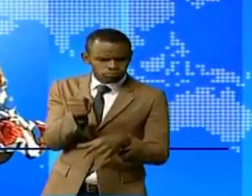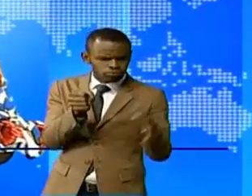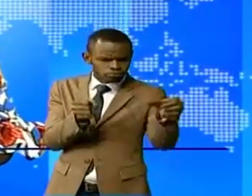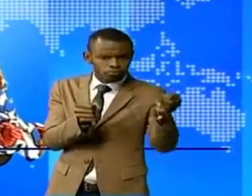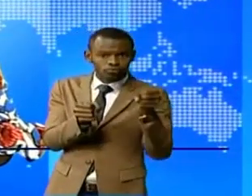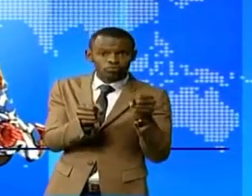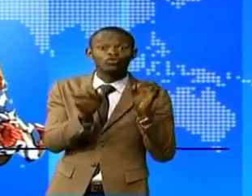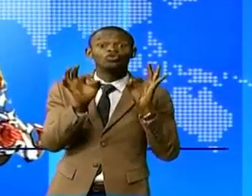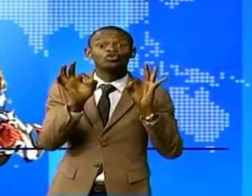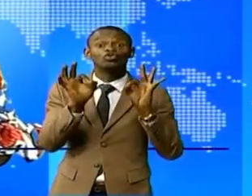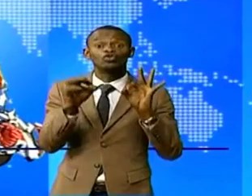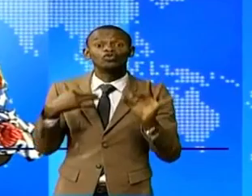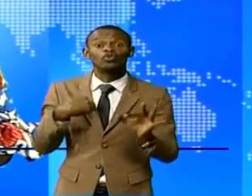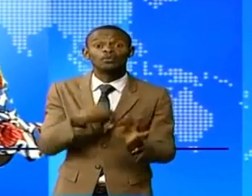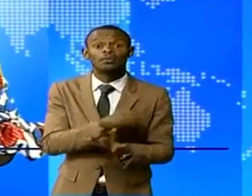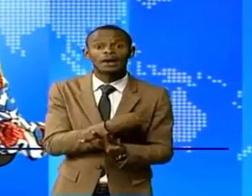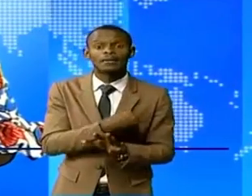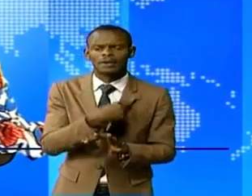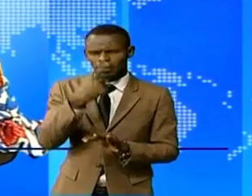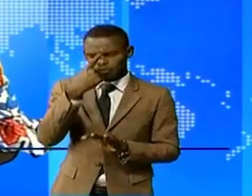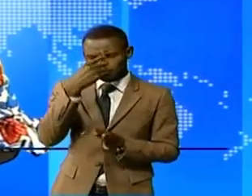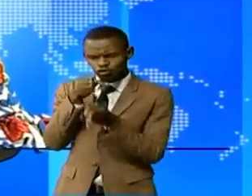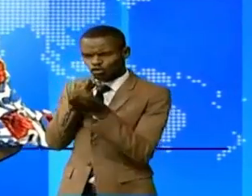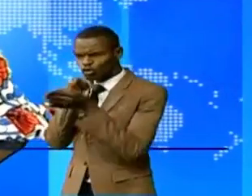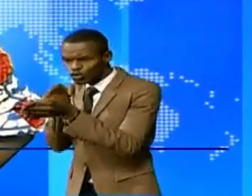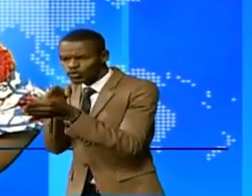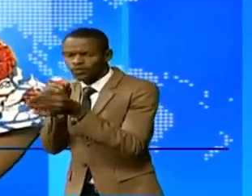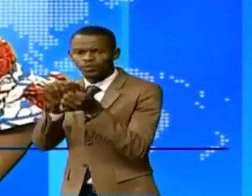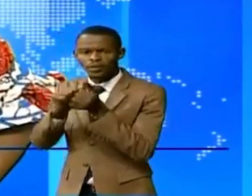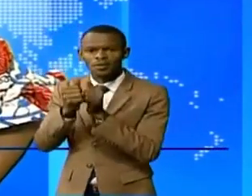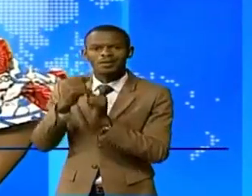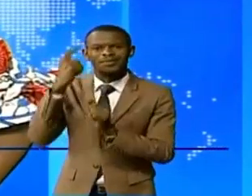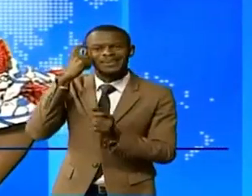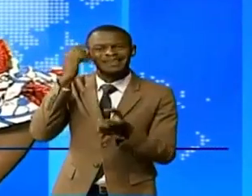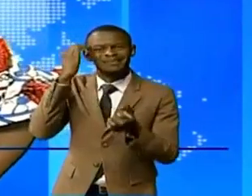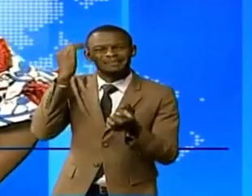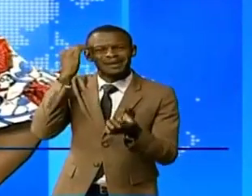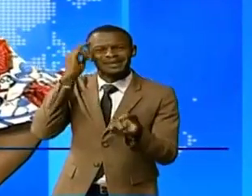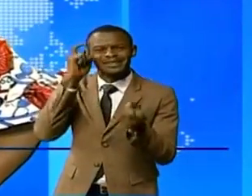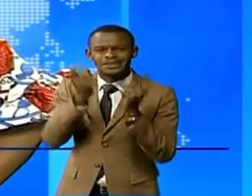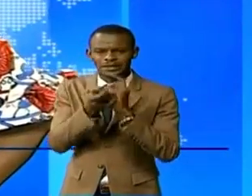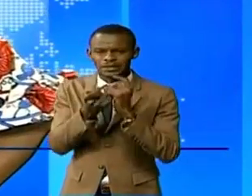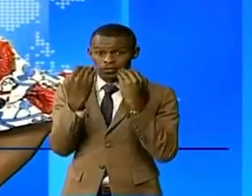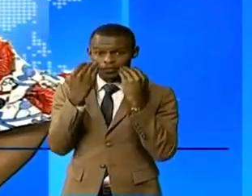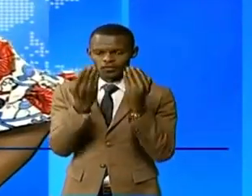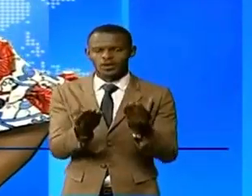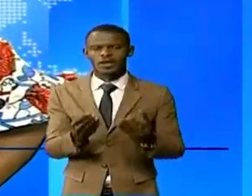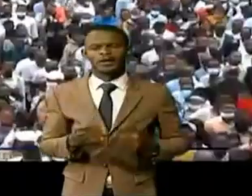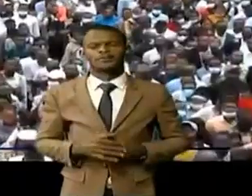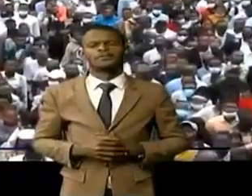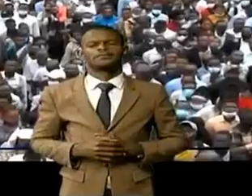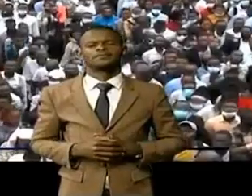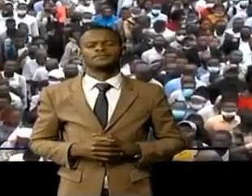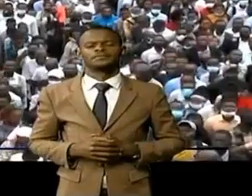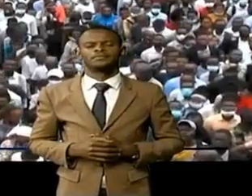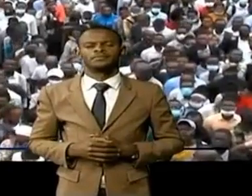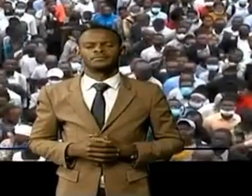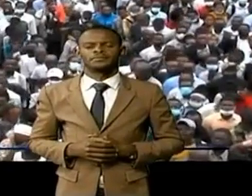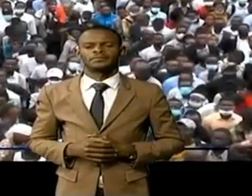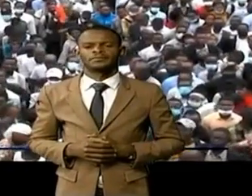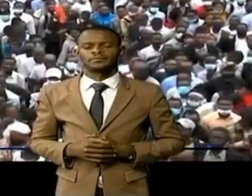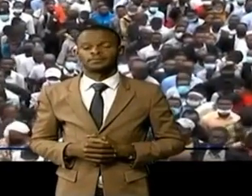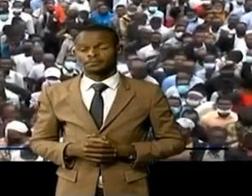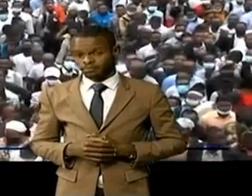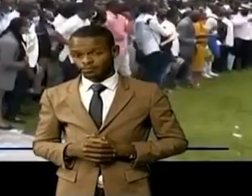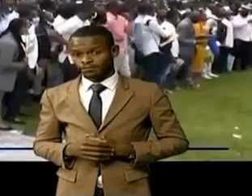gestion responsable des deniers publics de l'État. Serge Merlin Matin et Jean-René Kabamba nous en parlent. C'est sous l'œil